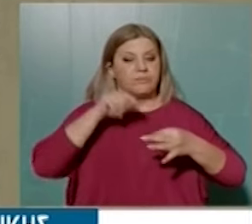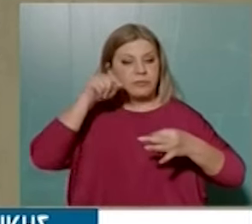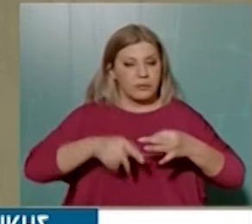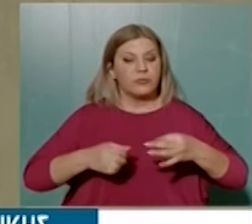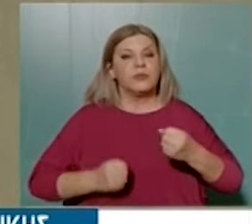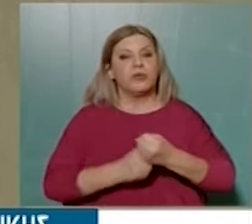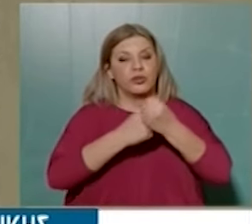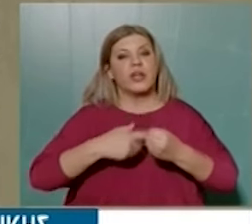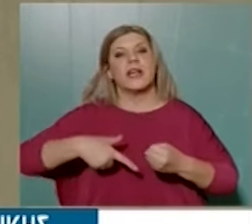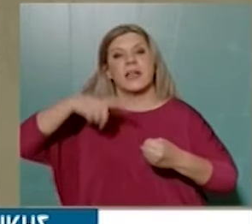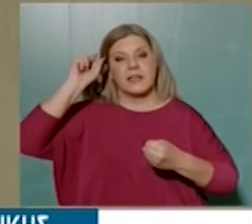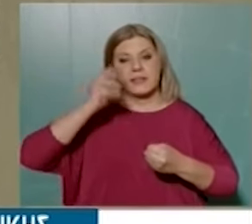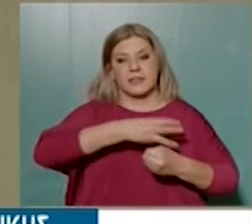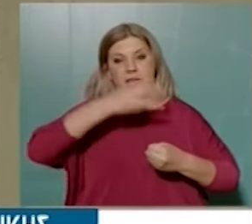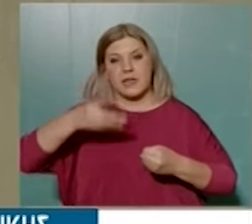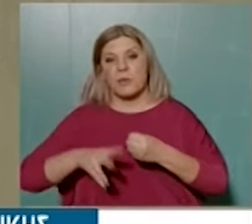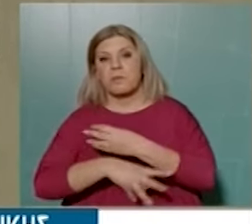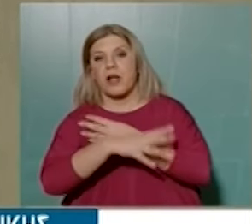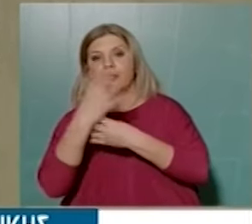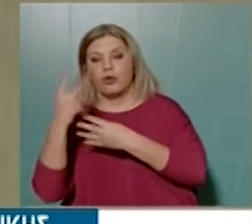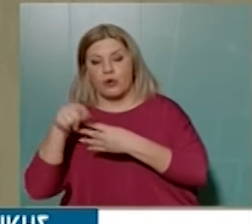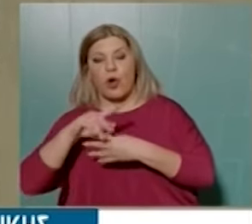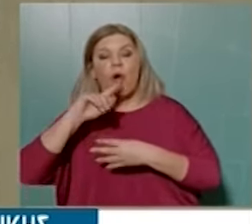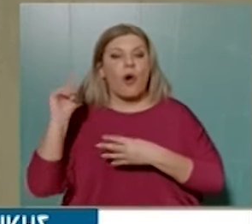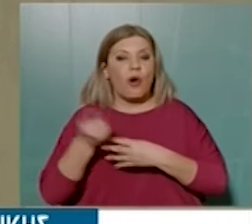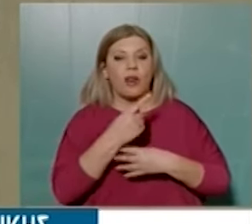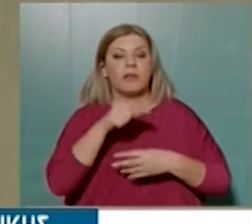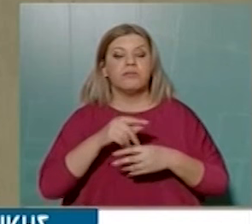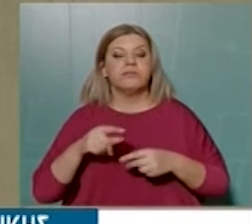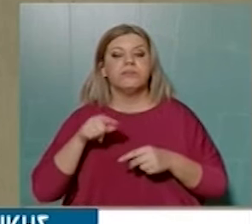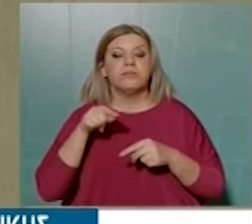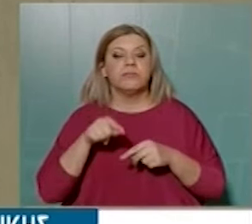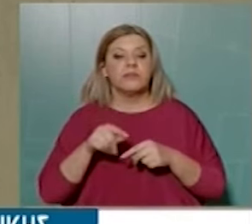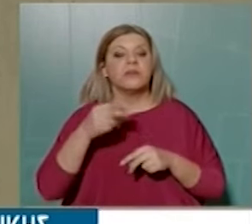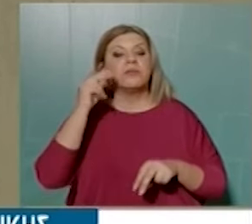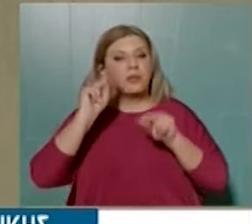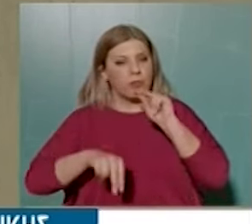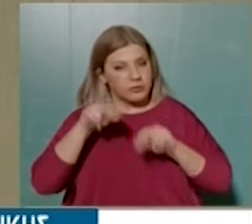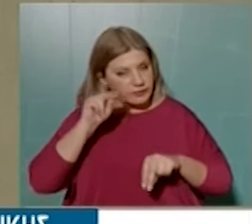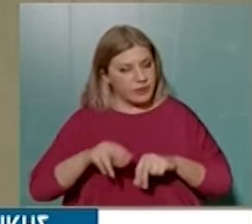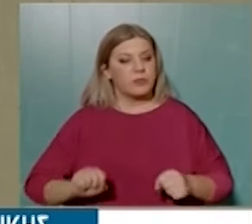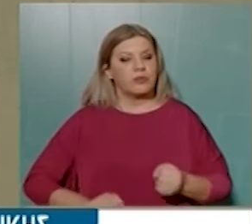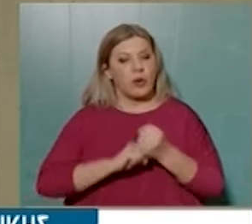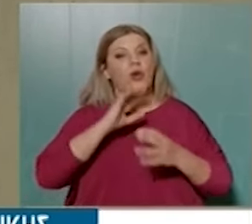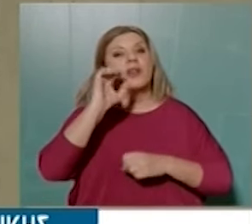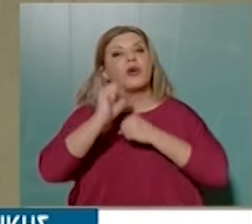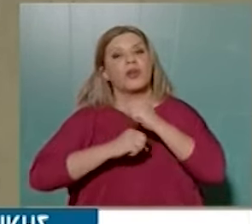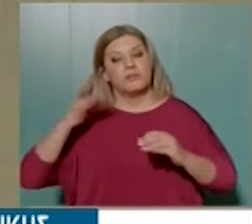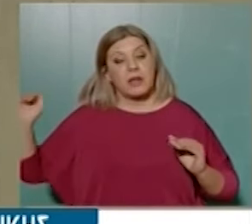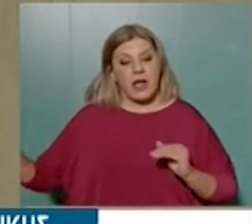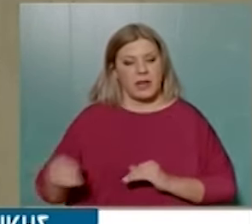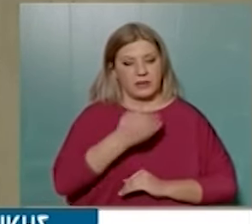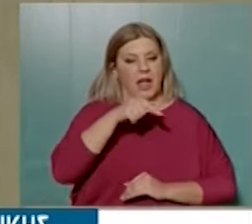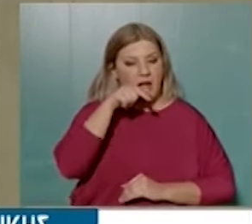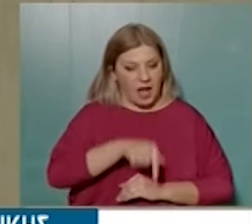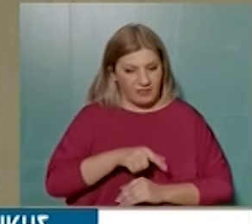δημοκρατία ο συριζα το πασοκ με όλες τις κατευθύνσεις που έχουν που έχουν ψηφίσει και έχουν στηρίξει όλα αυτά τα χρόνια και